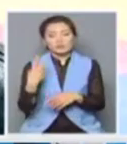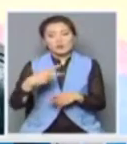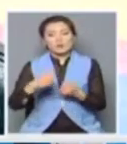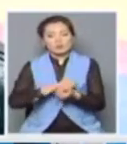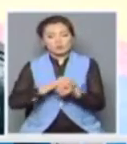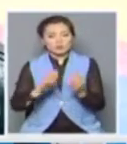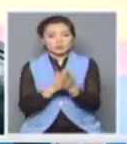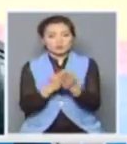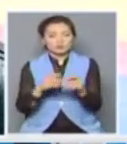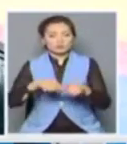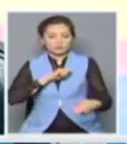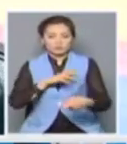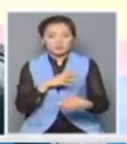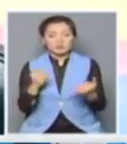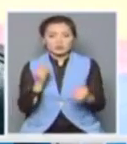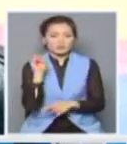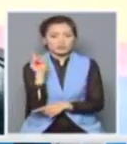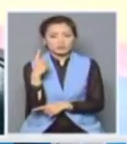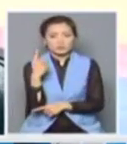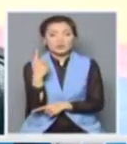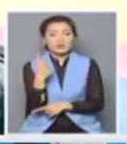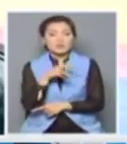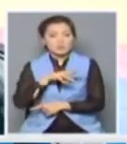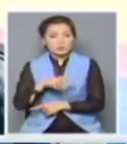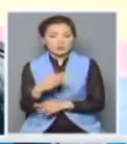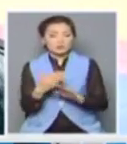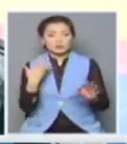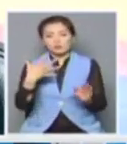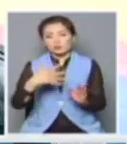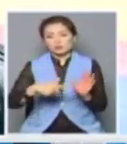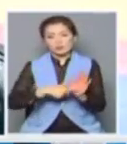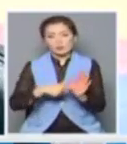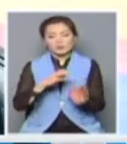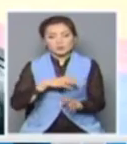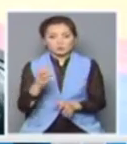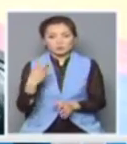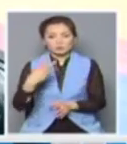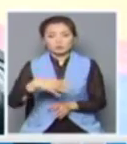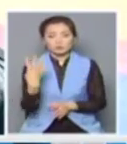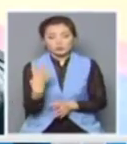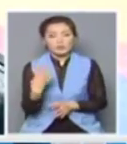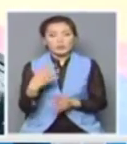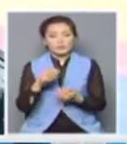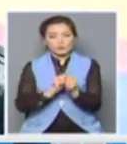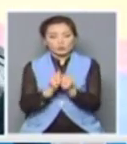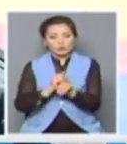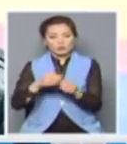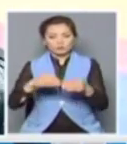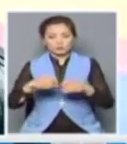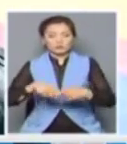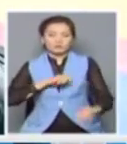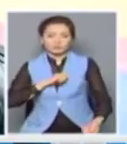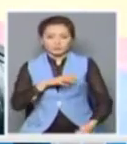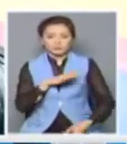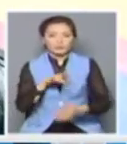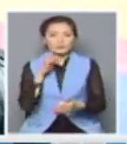ал енді бүгін рекорд жаңартылды. 1 минутке жетпей 57 секундтың ішінде 34 календар жұртылды. Сондықтан бүгін